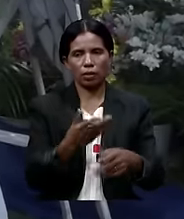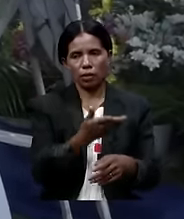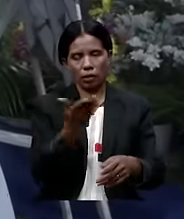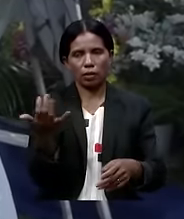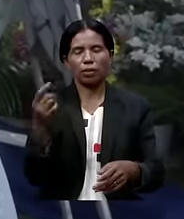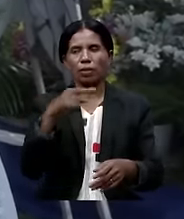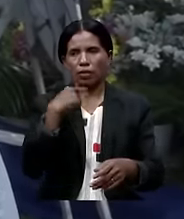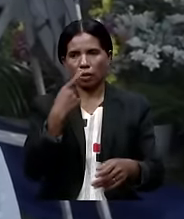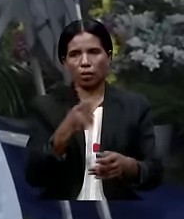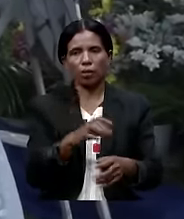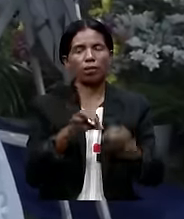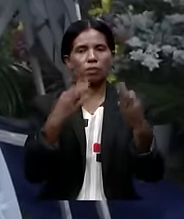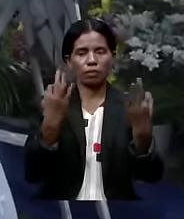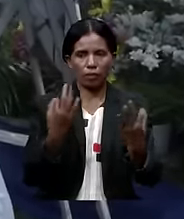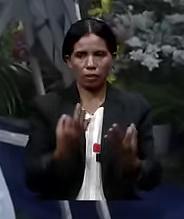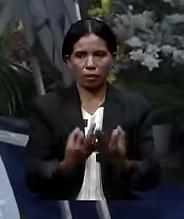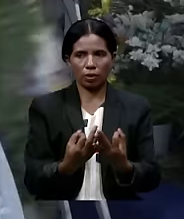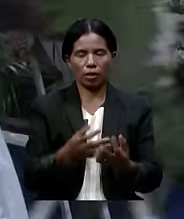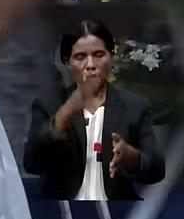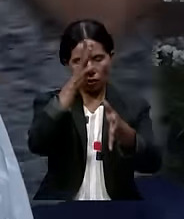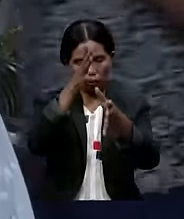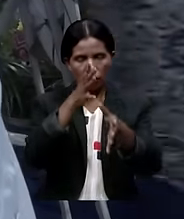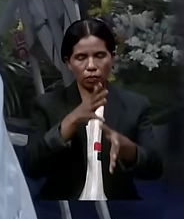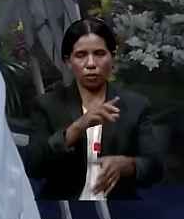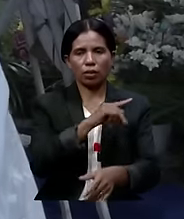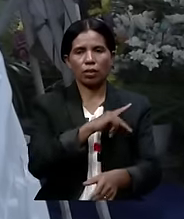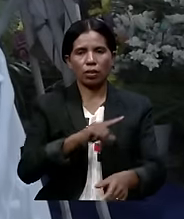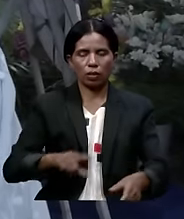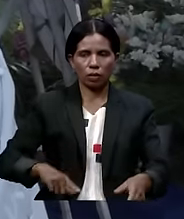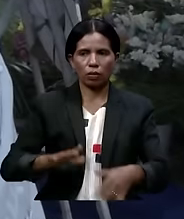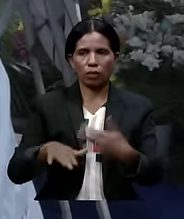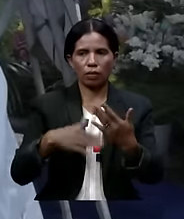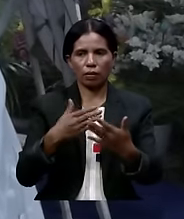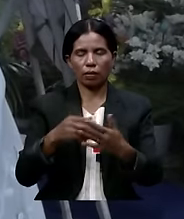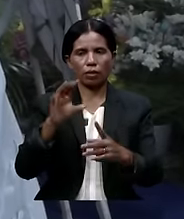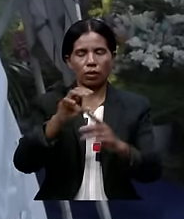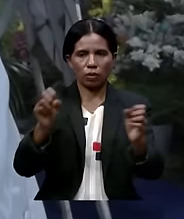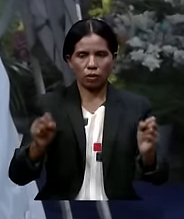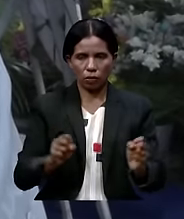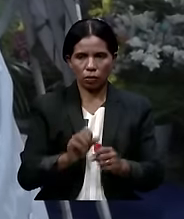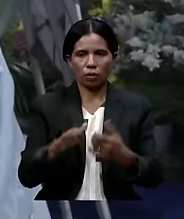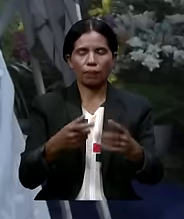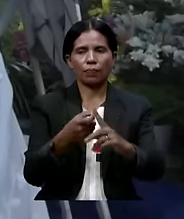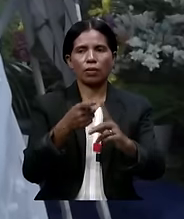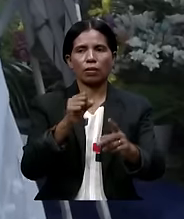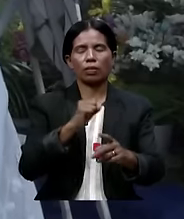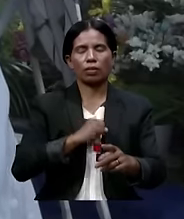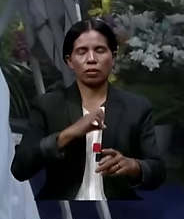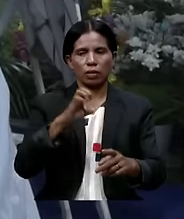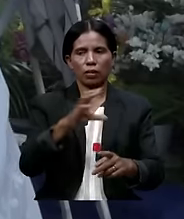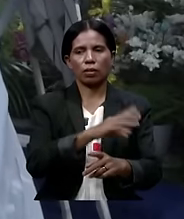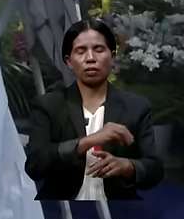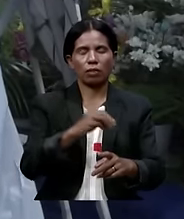sira sedet, familia, abo sira, liurai sira, sif suku sira, husi same, husi alas, husi